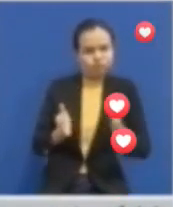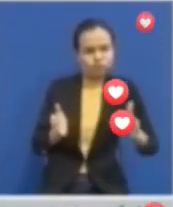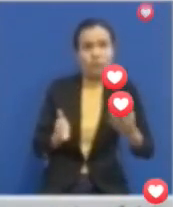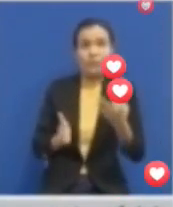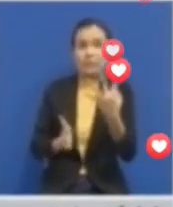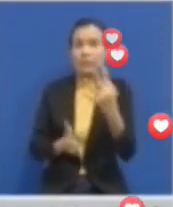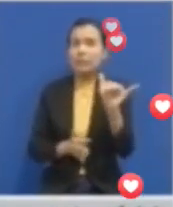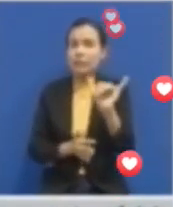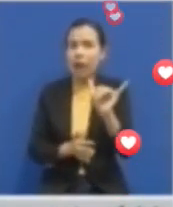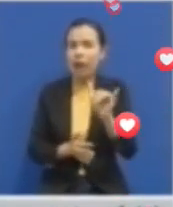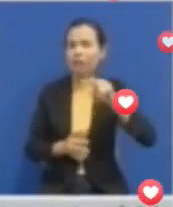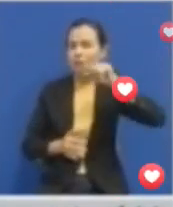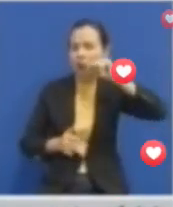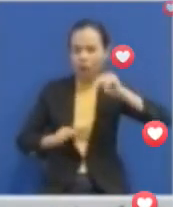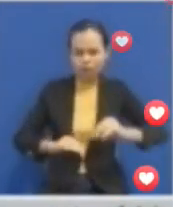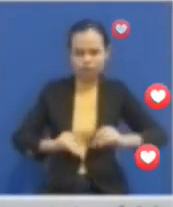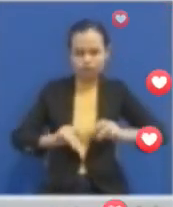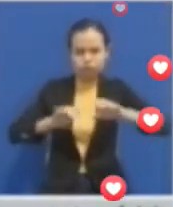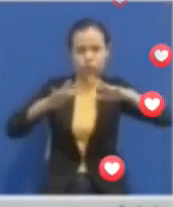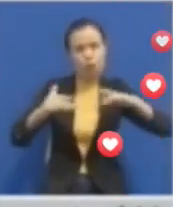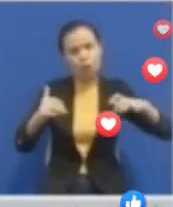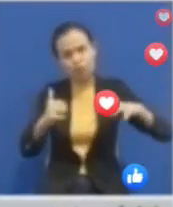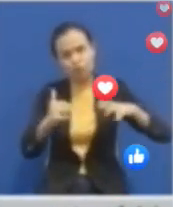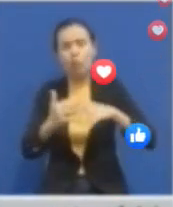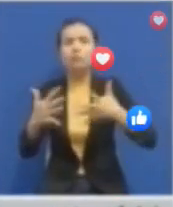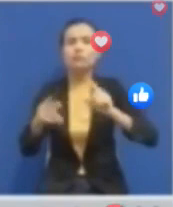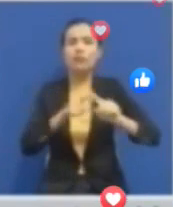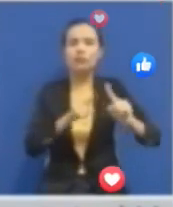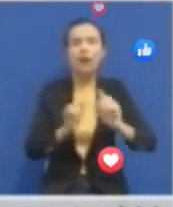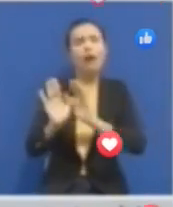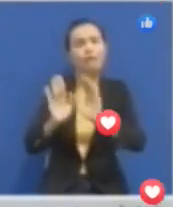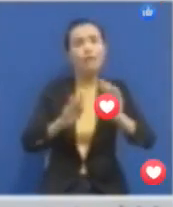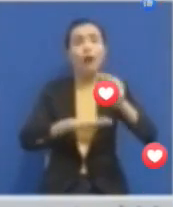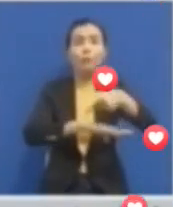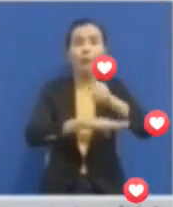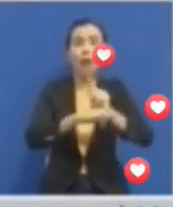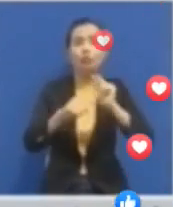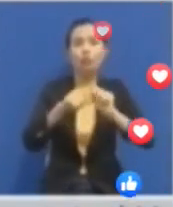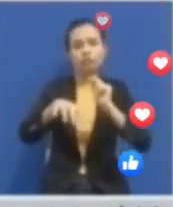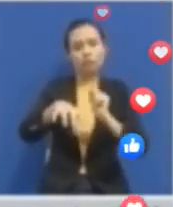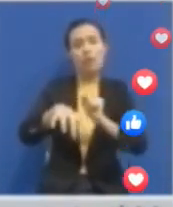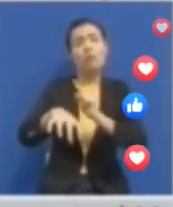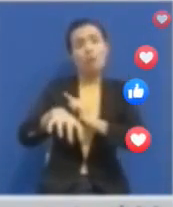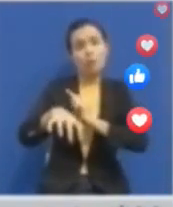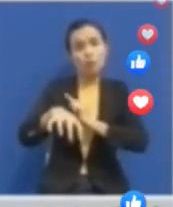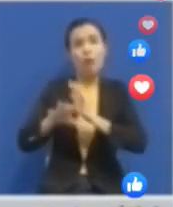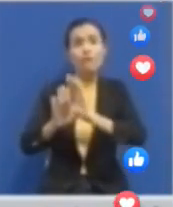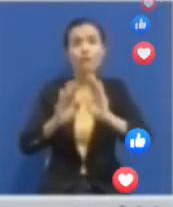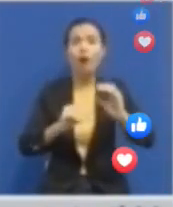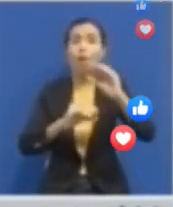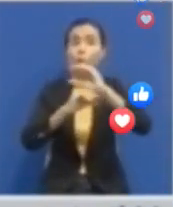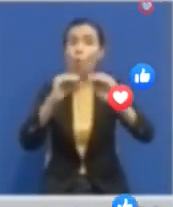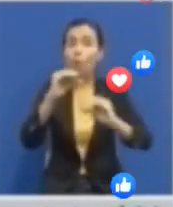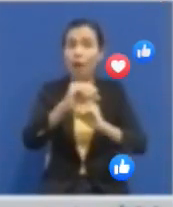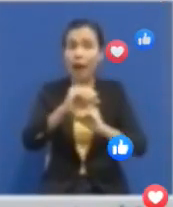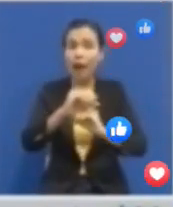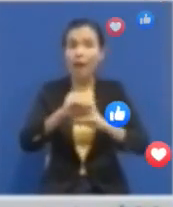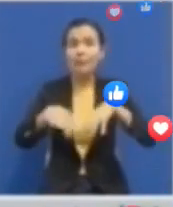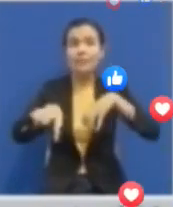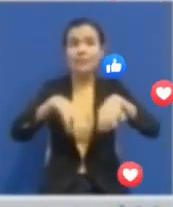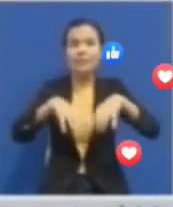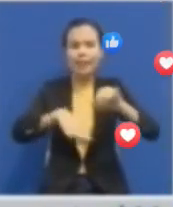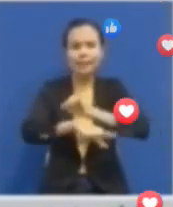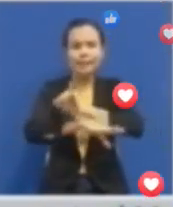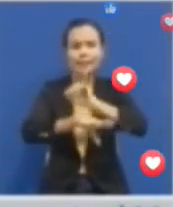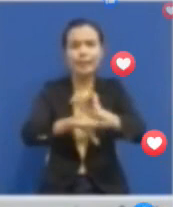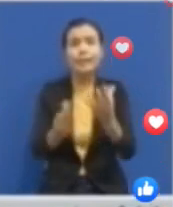และก็น้ำท่วมนะคะอุบัติเหตุมากก็ขอฝากท่านประธานถึงหน่วยงานที่เกี่ยวข้องและอีกโครงการหนึ่งคือโครงการจัดรูปที่ดิน